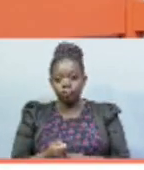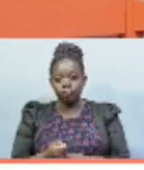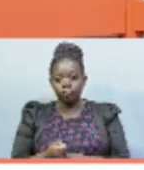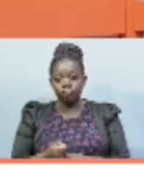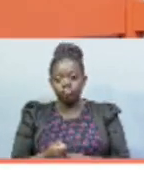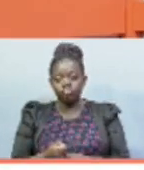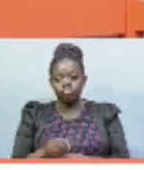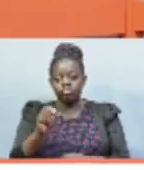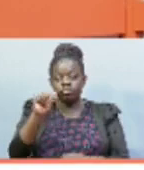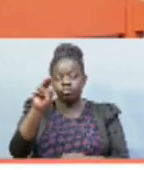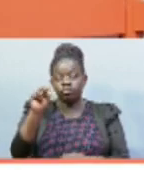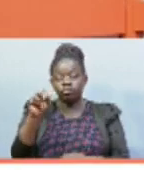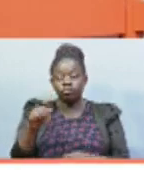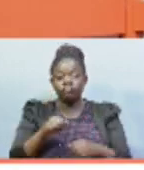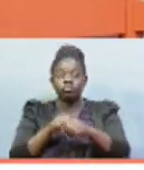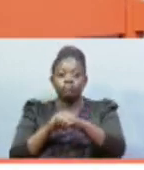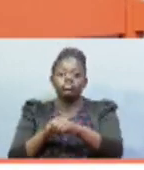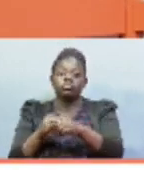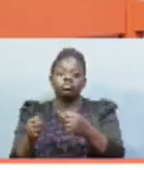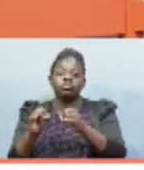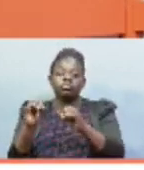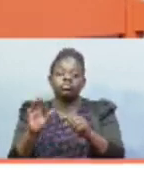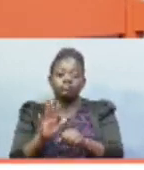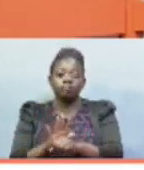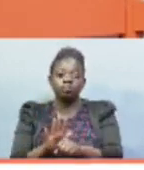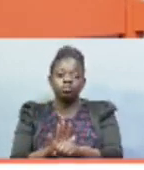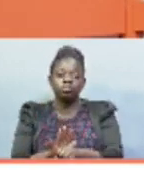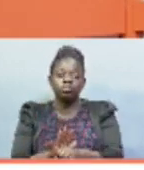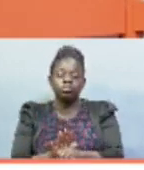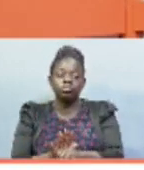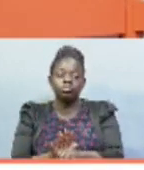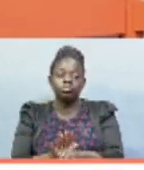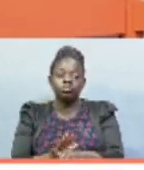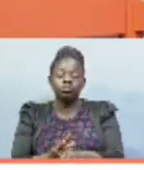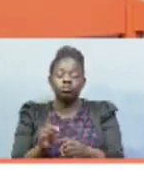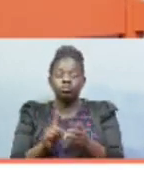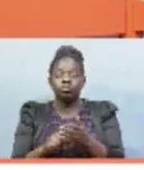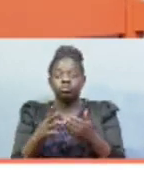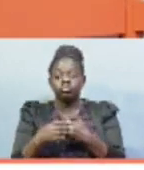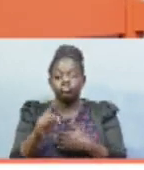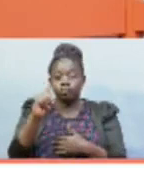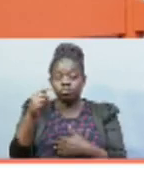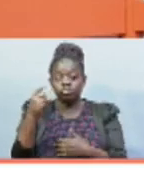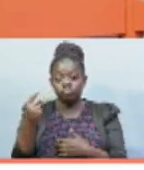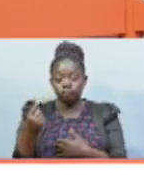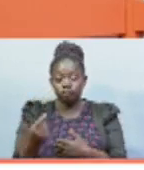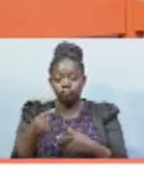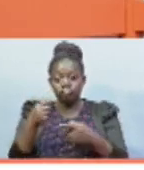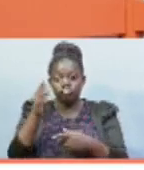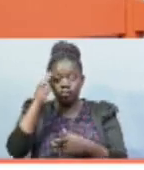dusu kuodinga na mauli ya mala manji. Agali mbuke dowe nchia kusaba okero mgule kunusu lukumiloka